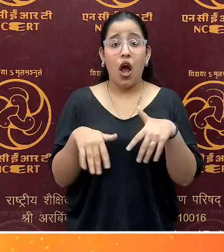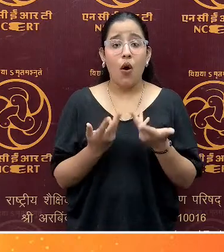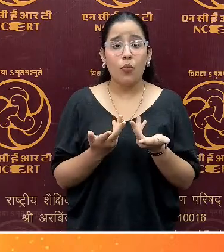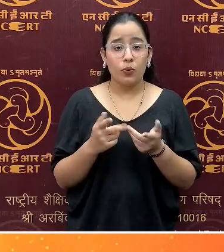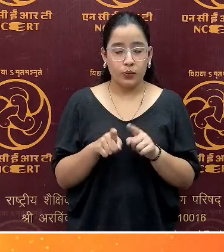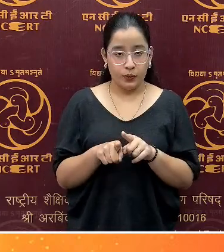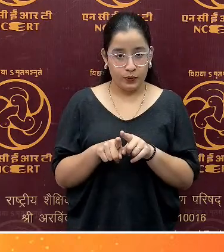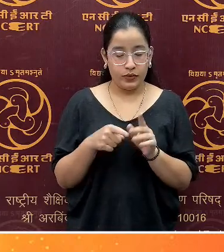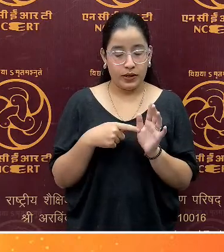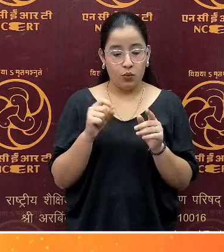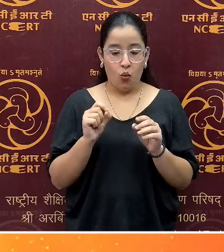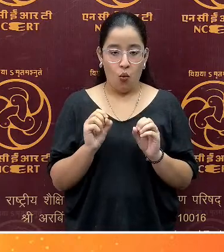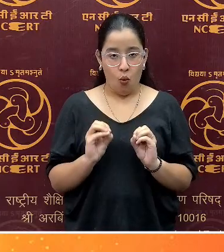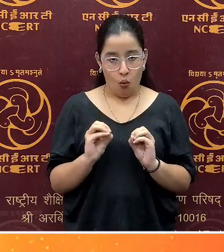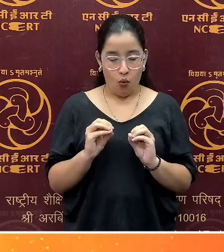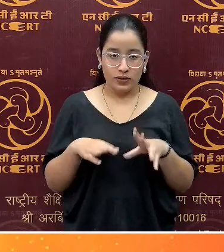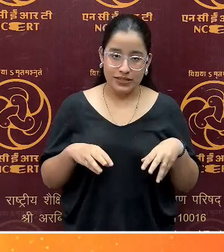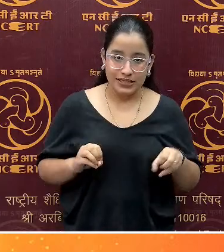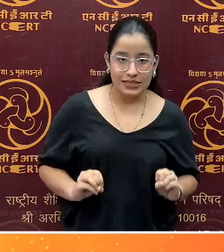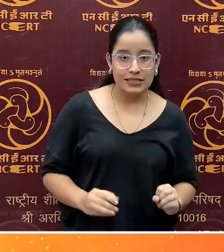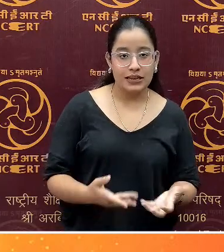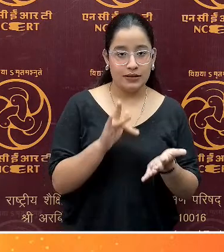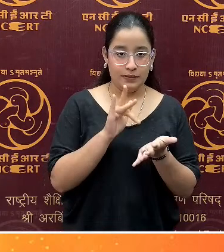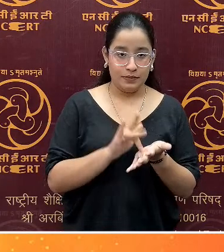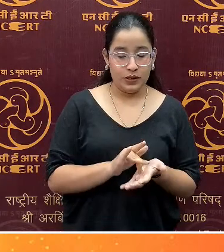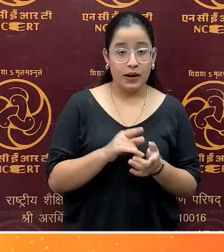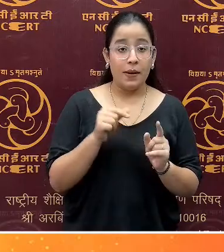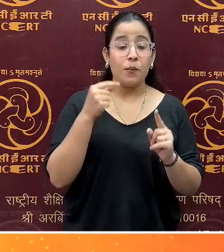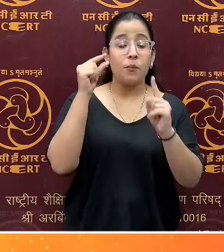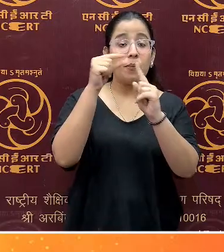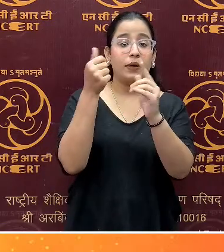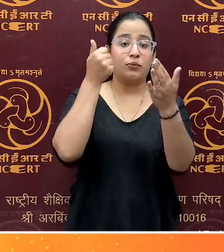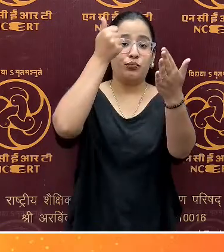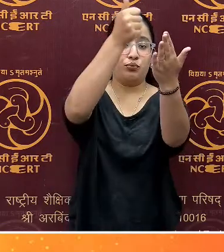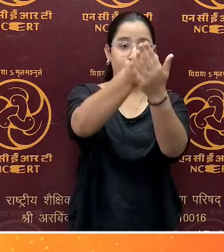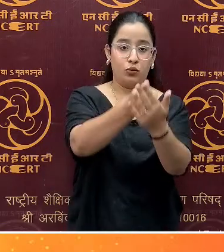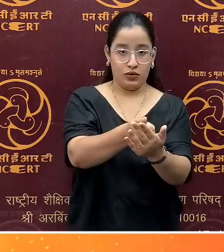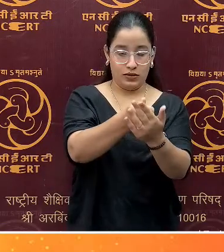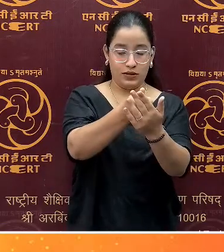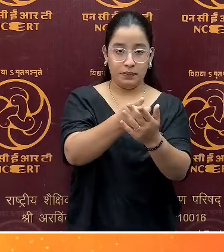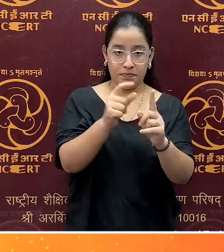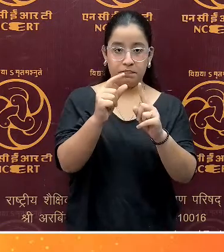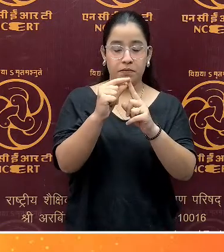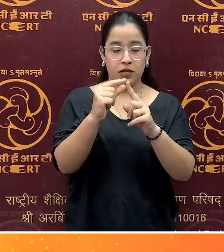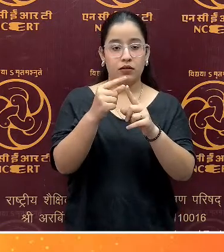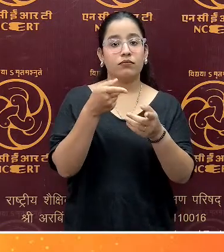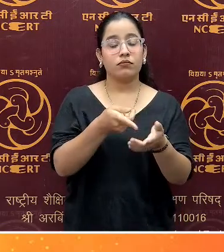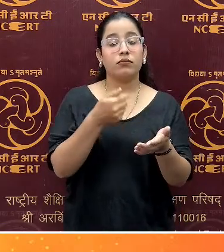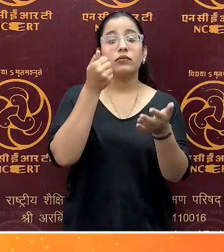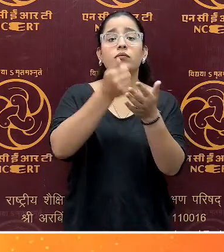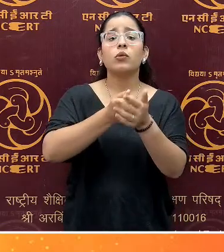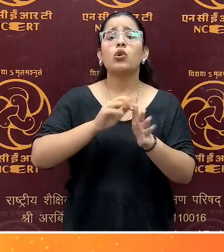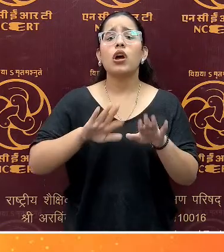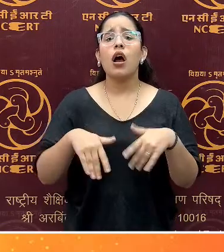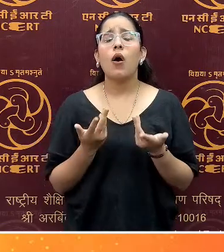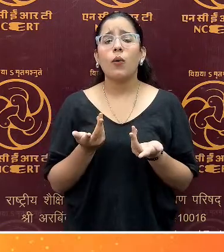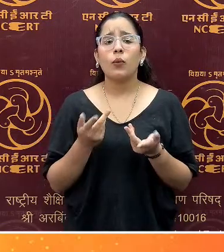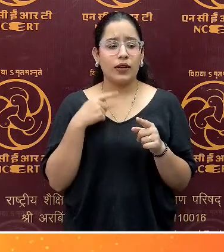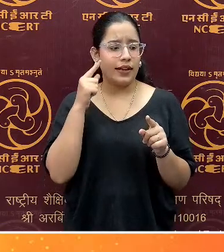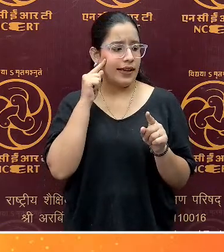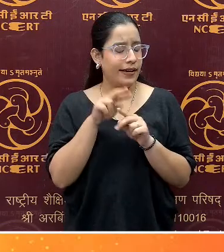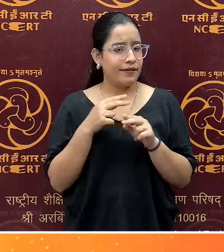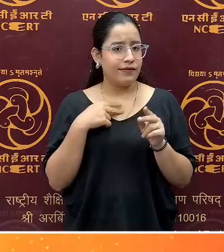start किया है O से, we have reached P. Now, how is the point P reached? If you look at the